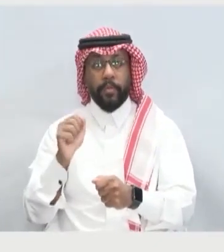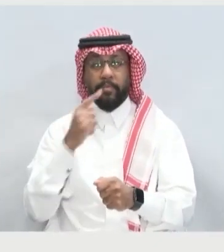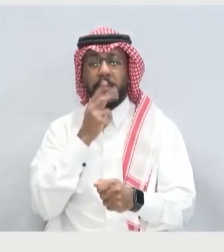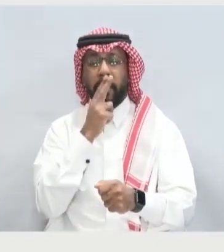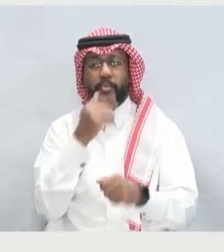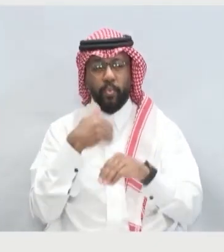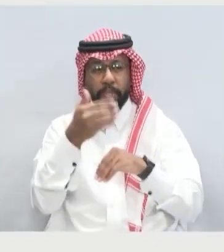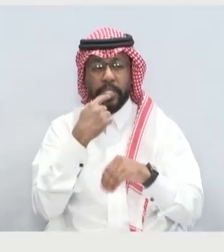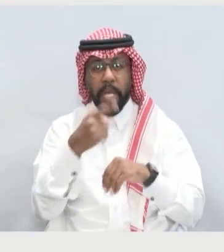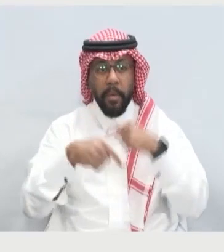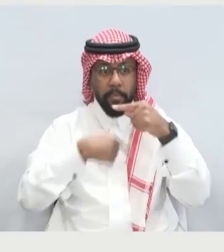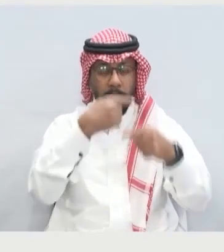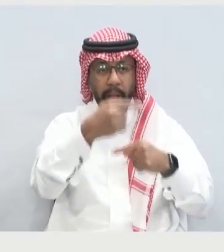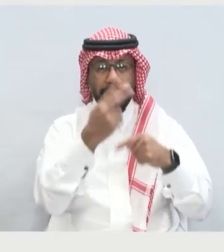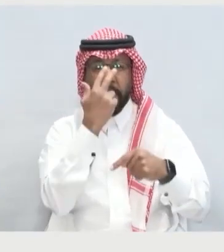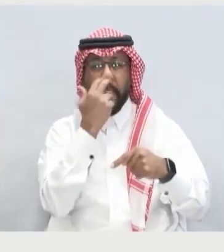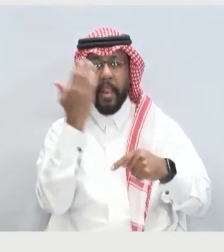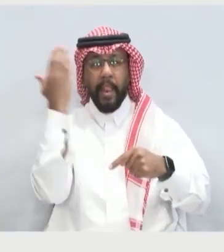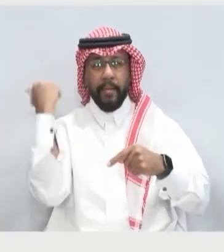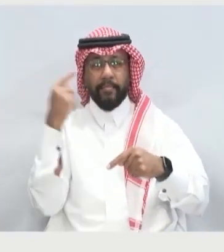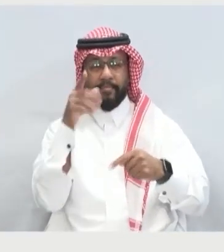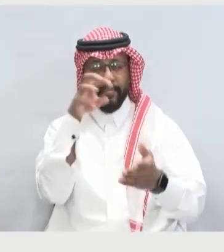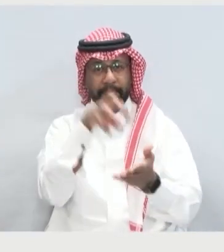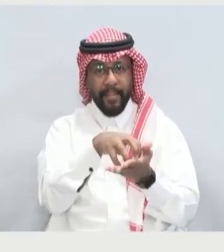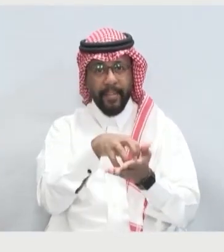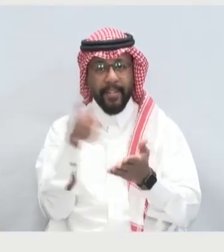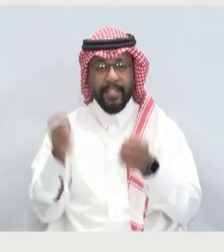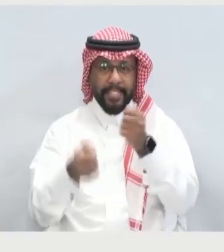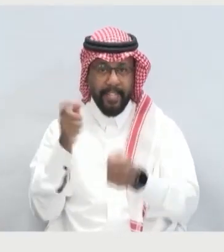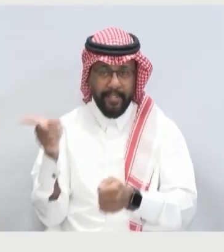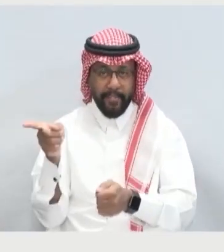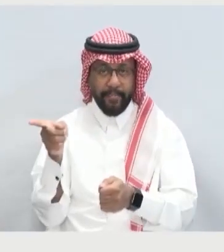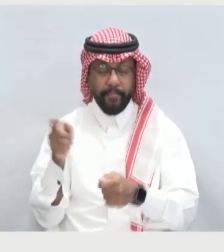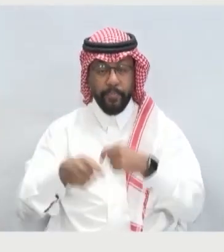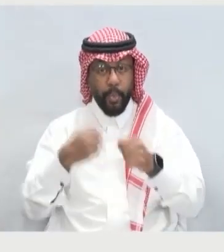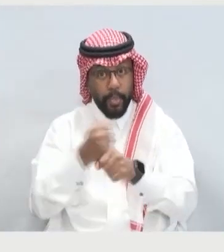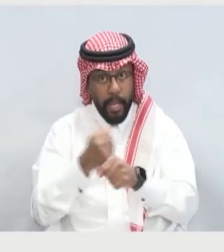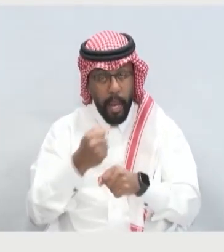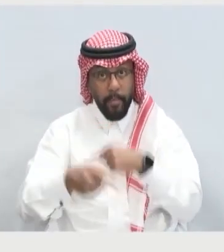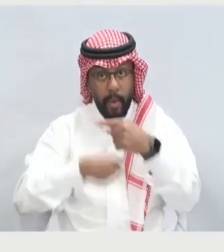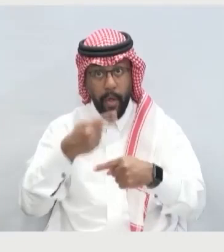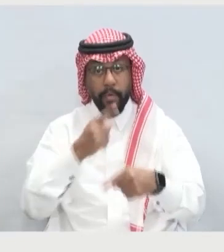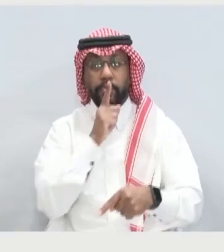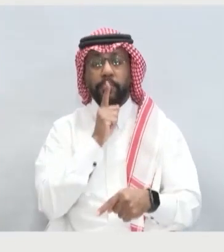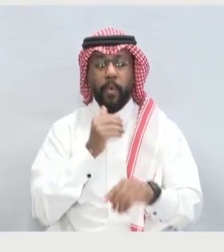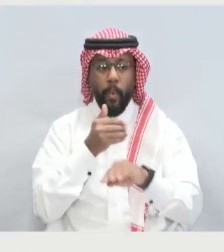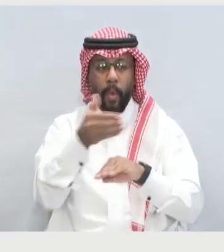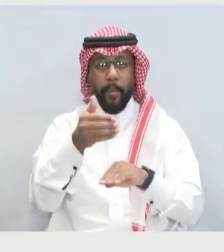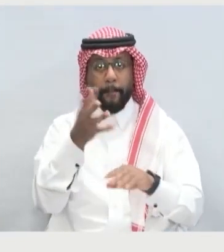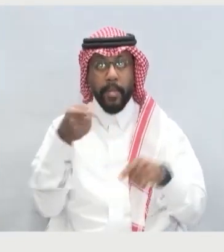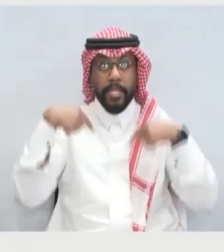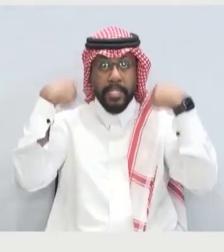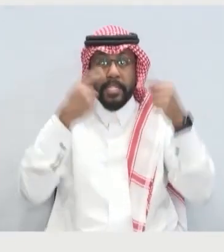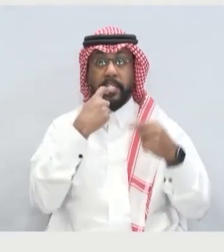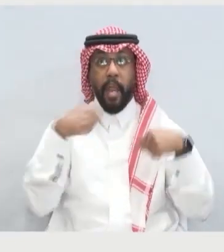وبالتالي المباني قد تزداد سعرها ايضا كلما تم استخدام الاصول ل طويه الاجل كلما انخفضت قيمتها مع مرور